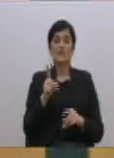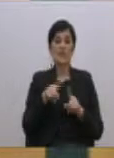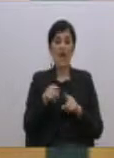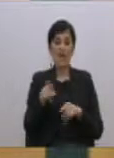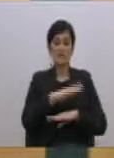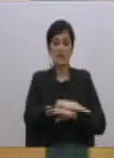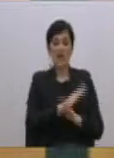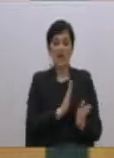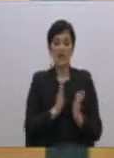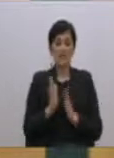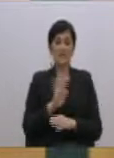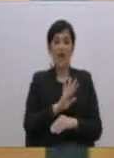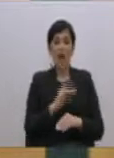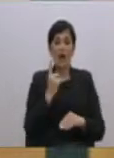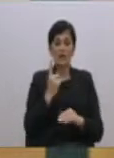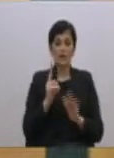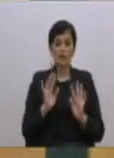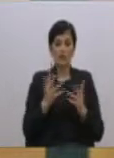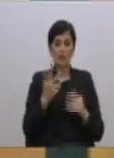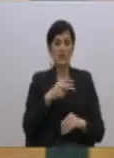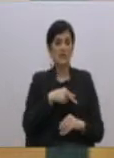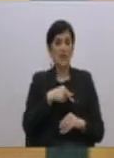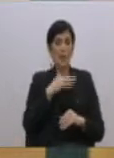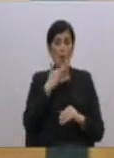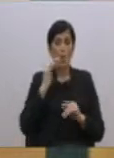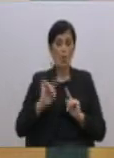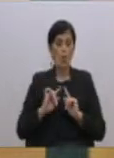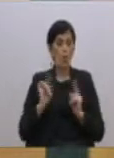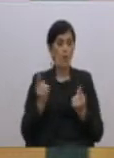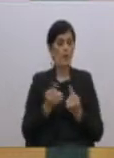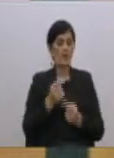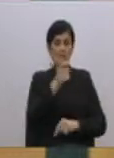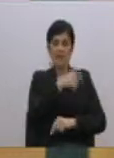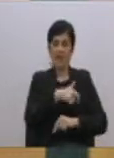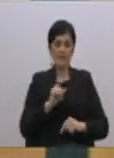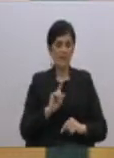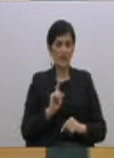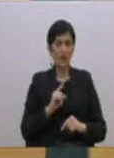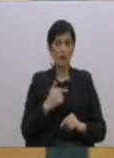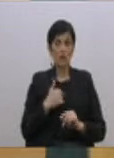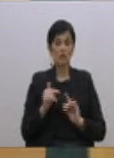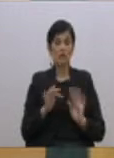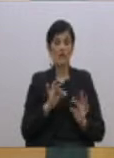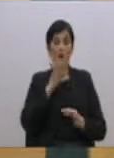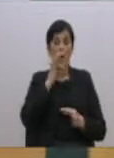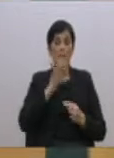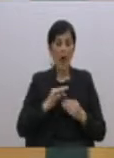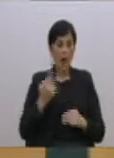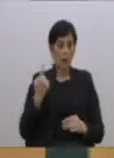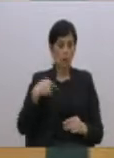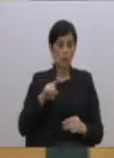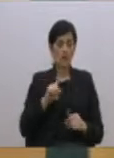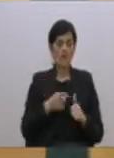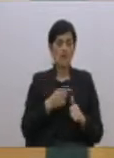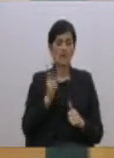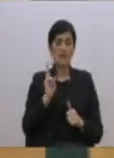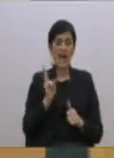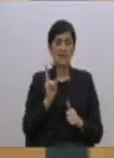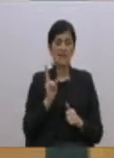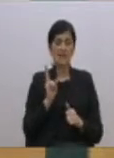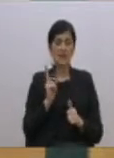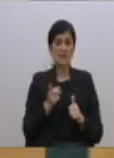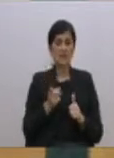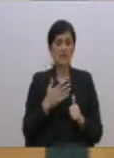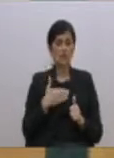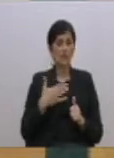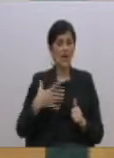da arce ce întrebașe sa parlamentul umbrele sobis cevreps. Și un moc vedet pasuskelubit, rasat scuie, candidat status, ce